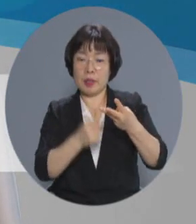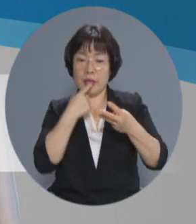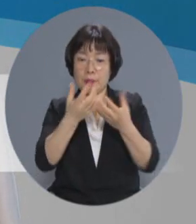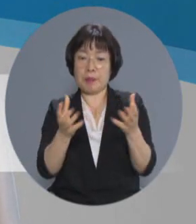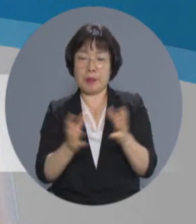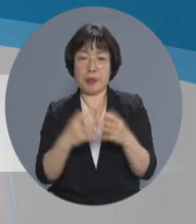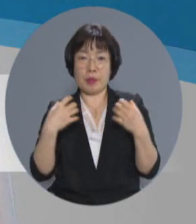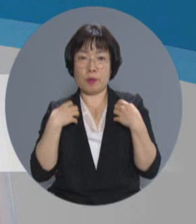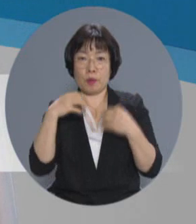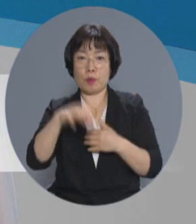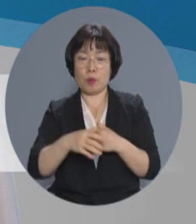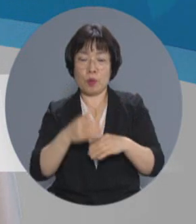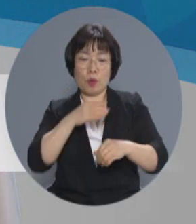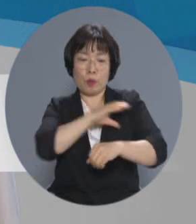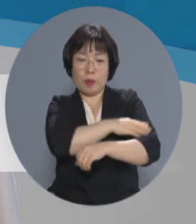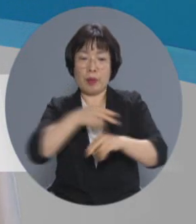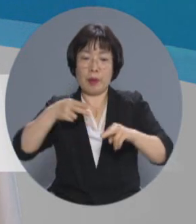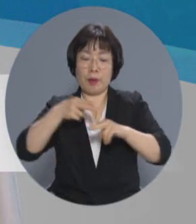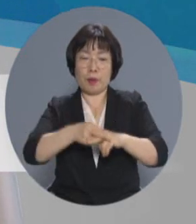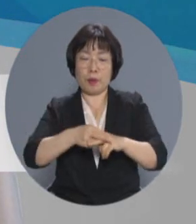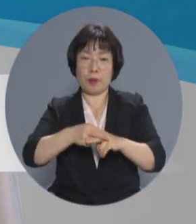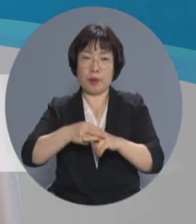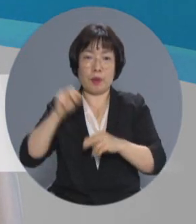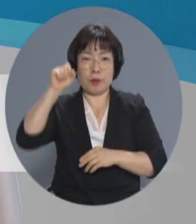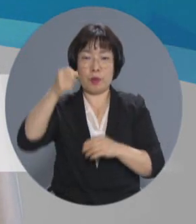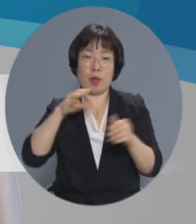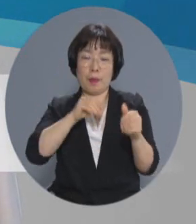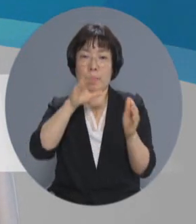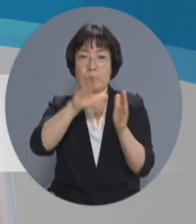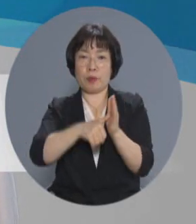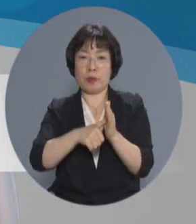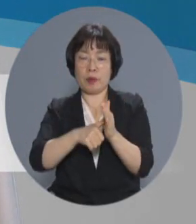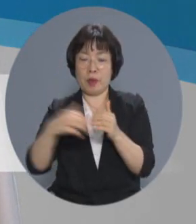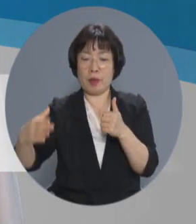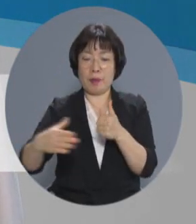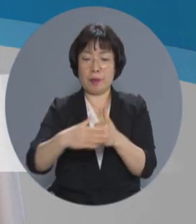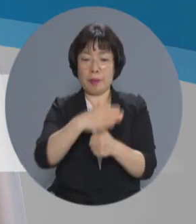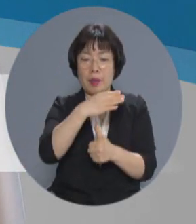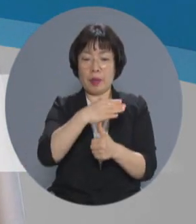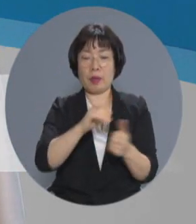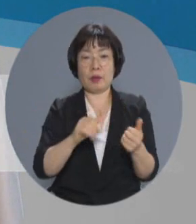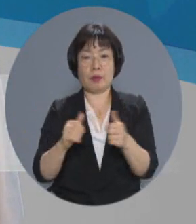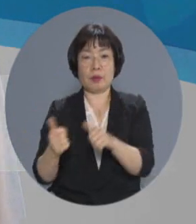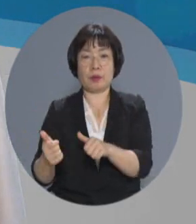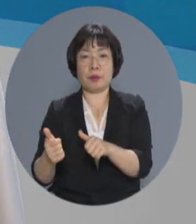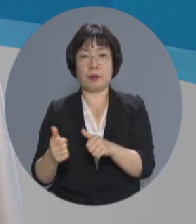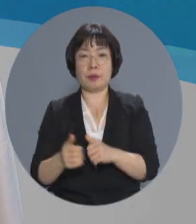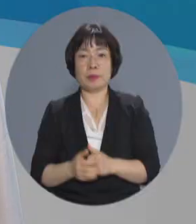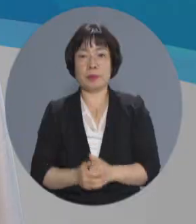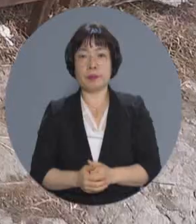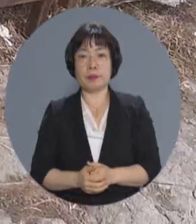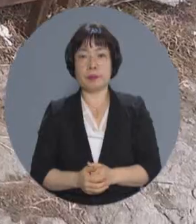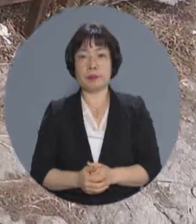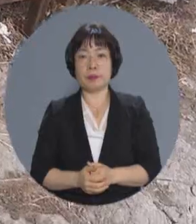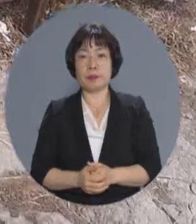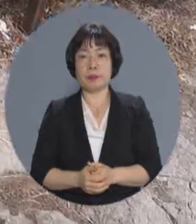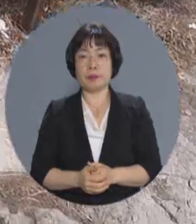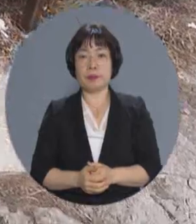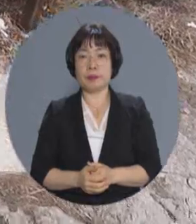민주당사에서 독재정권 규탄방송을 하던 과정에서 괴한들에게 습격을 당해 목숨을 잃었습니다